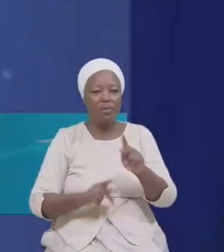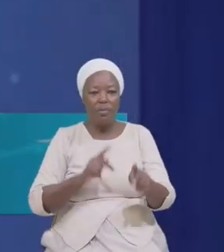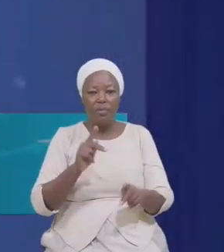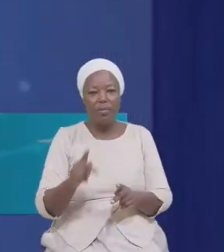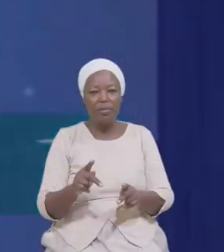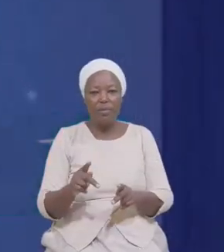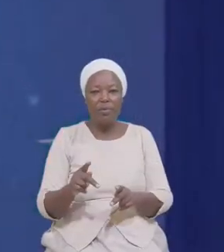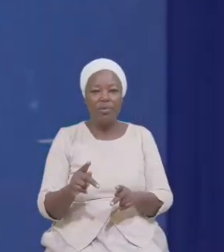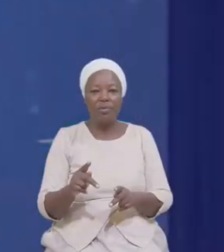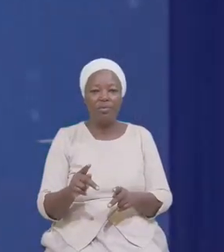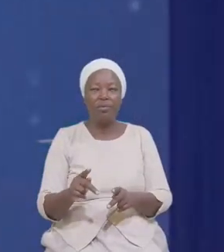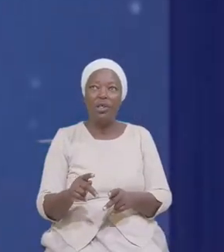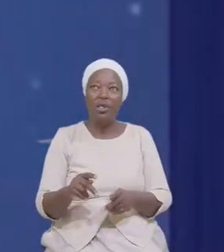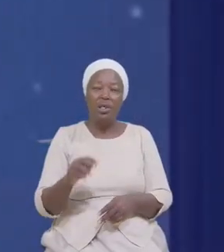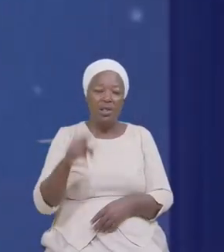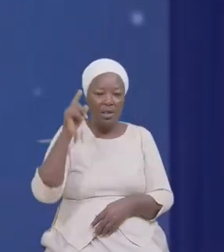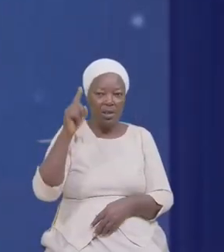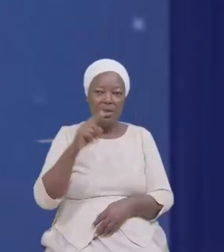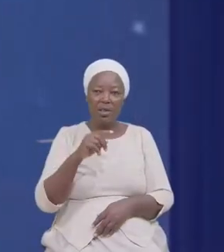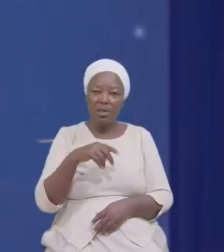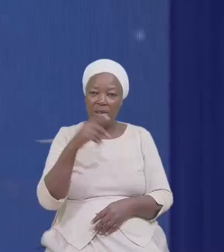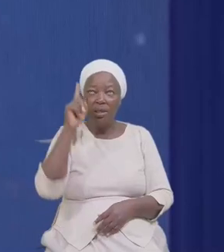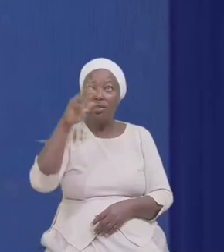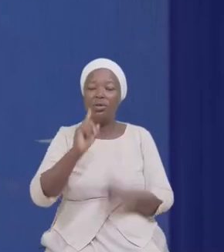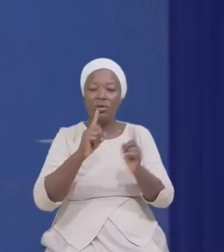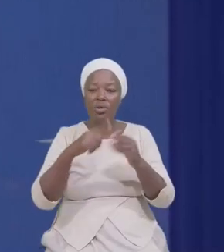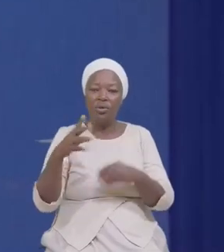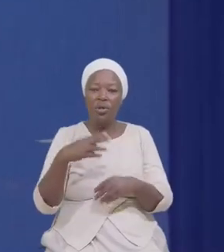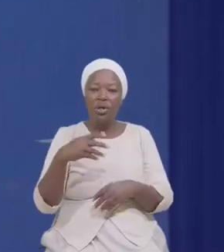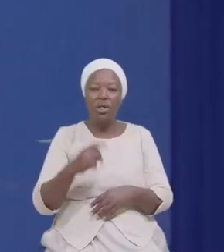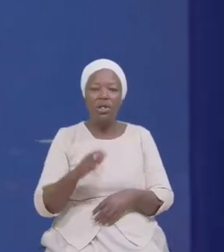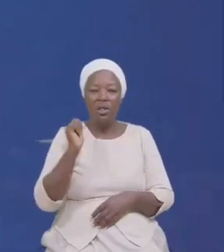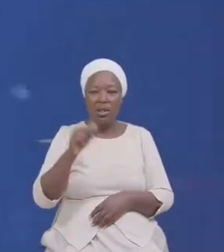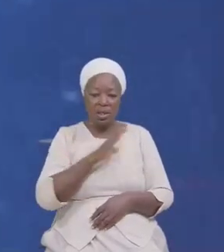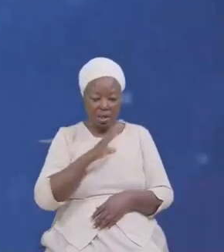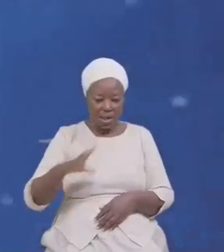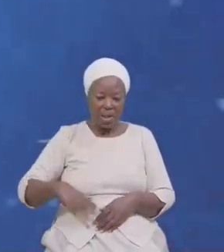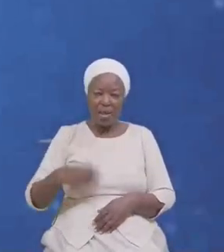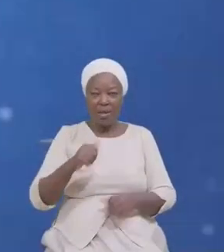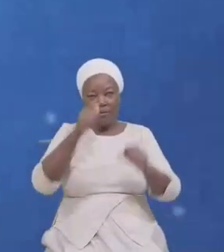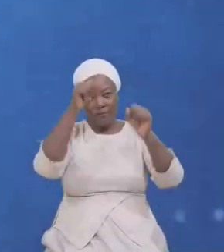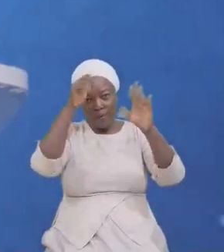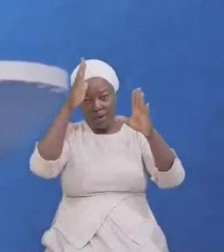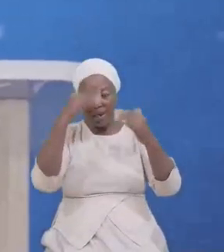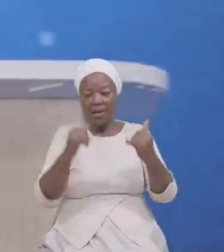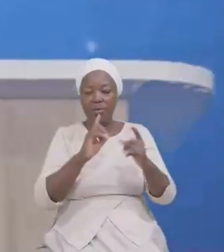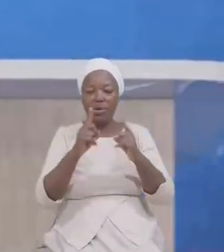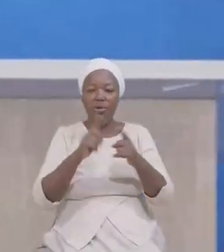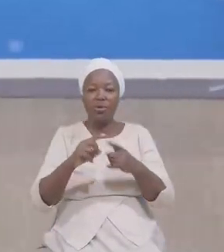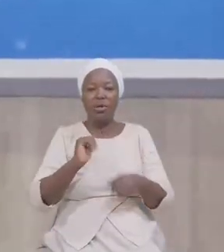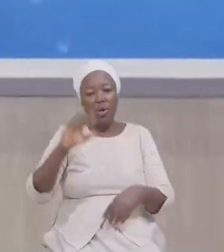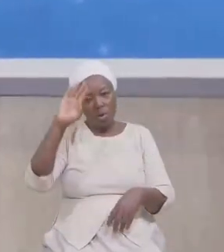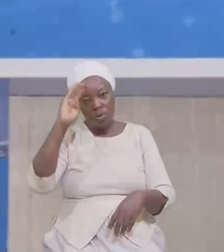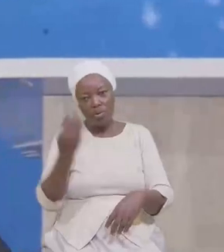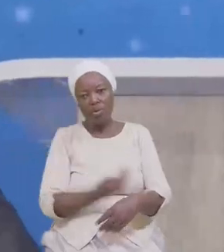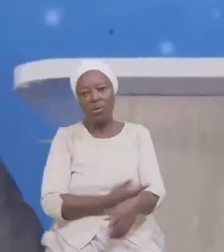Parlant à Christ, le Père, parlant à son Fils unique, qui était encore au ciel à ce